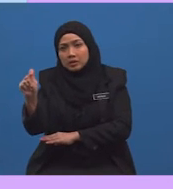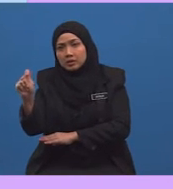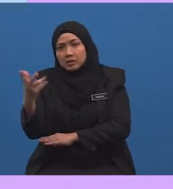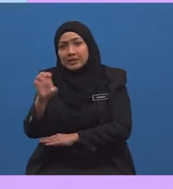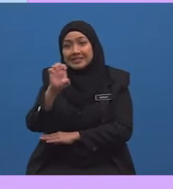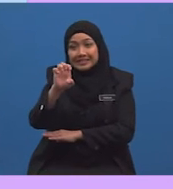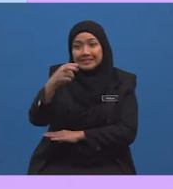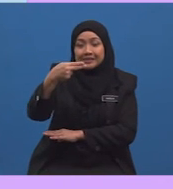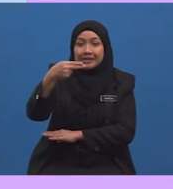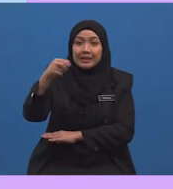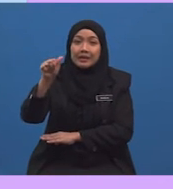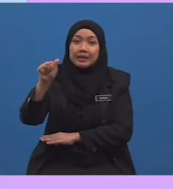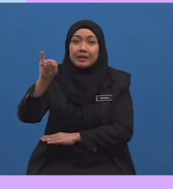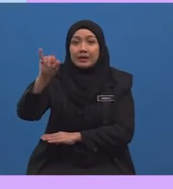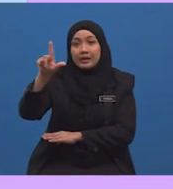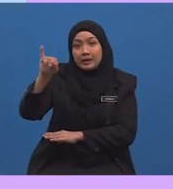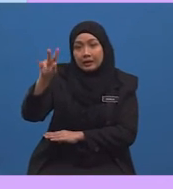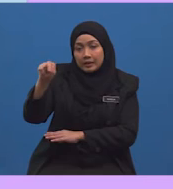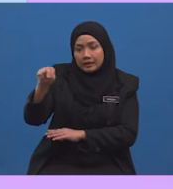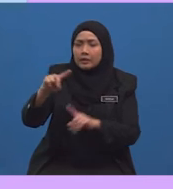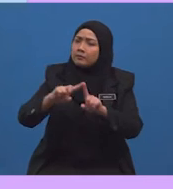e-hailing dan lain-lain lagi.